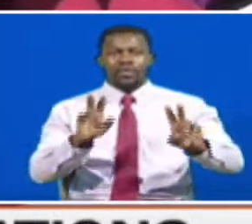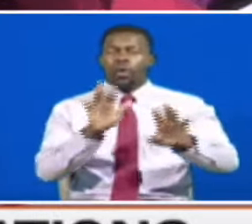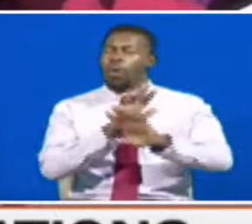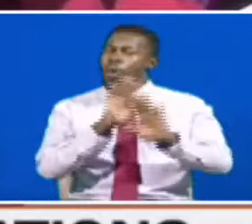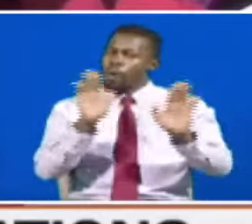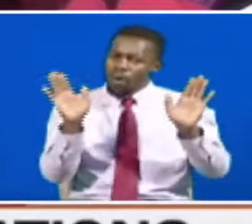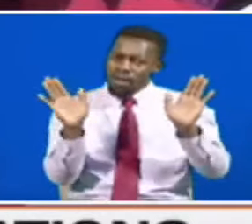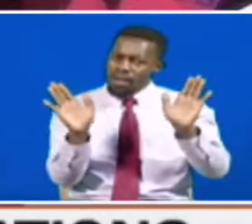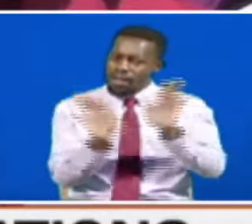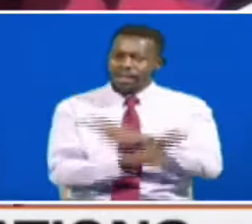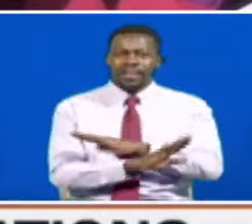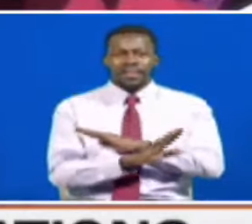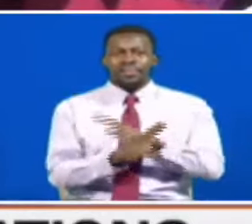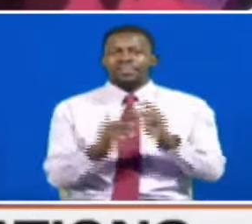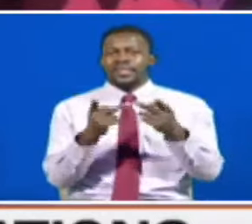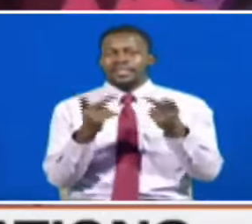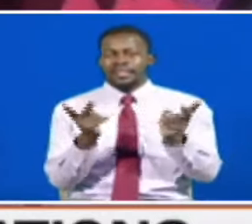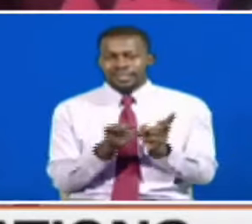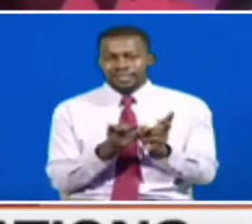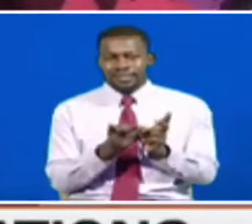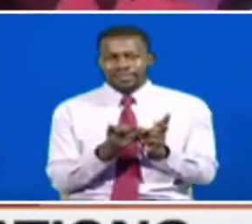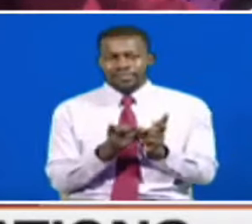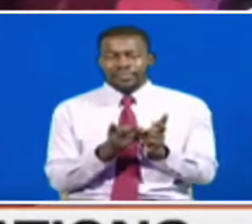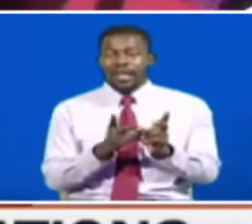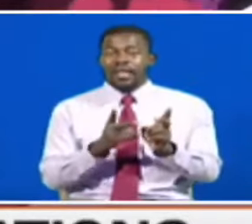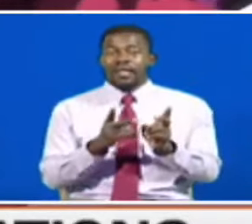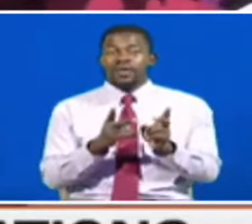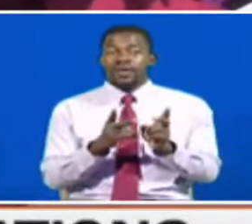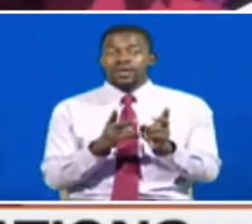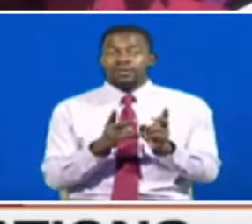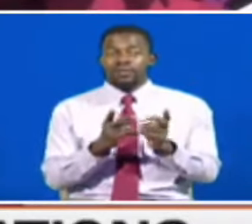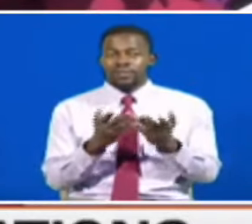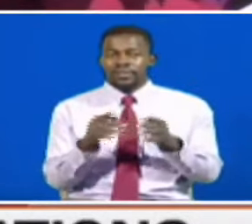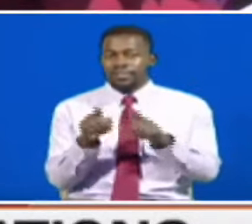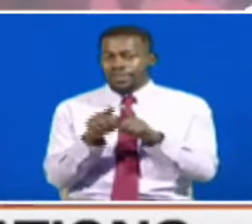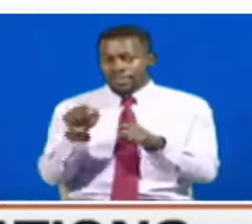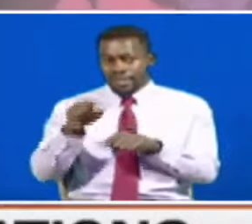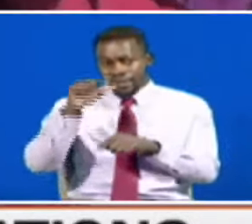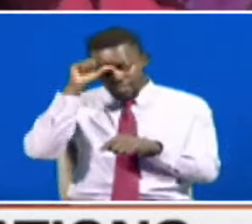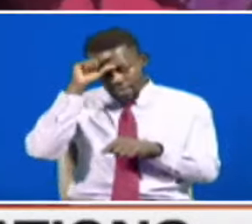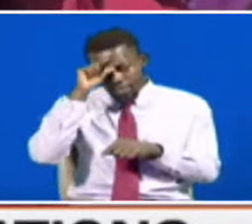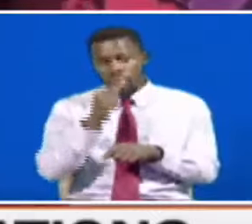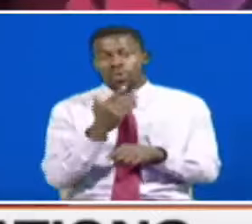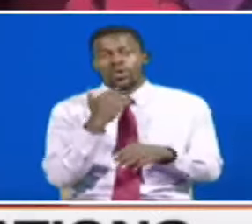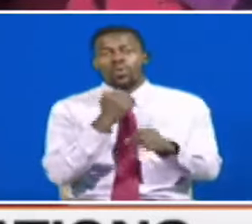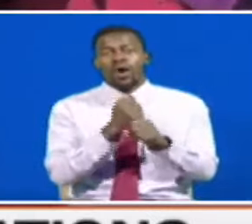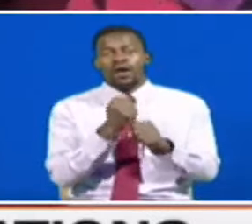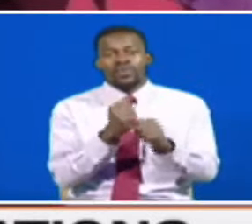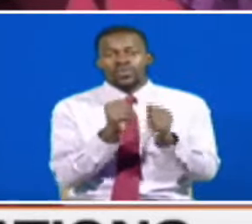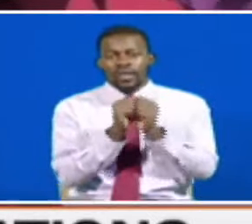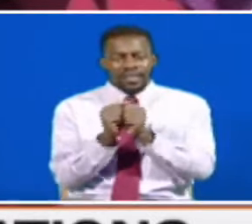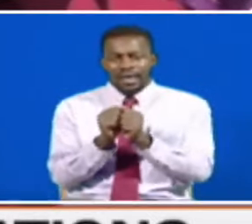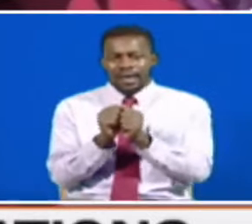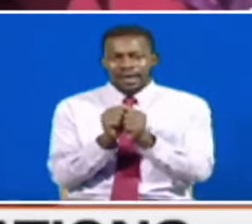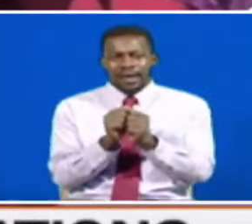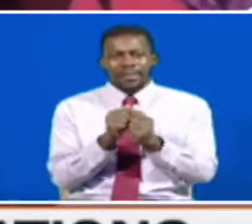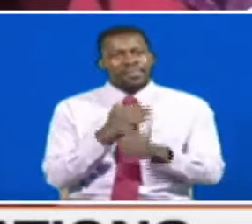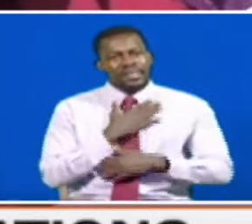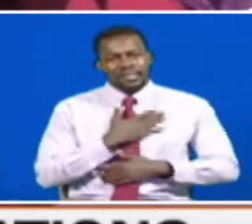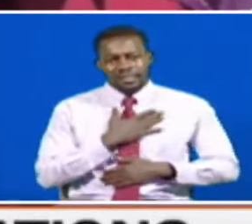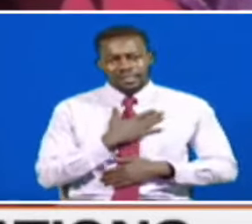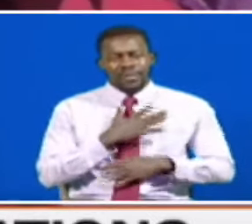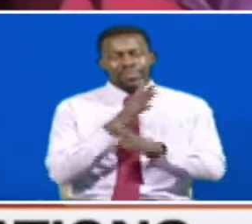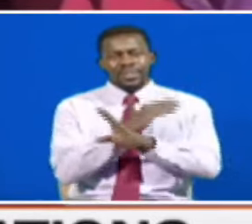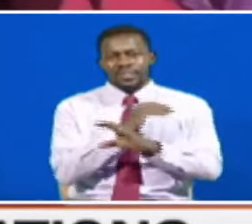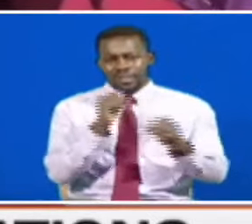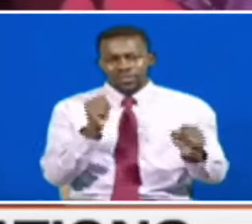hii serikali yetu ya Kenya. Tunataka tuwe na amani kama wa kitu kimoja. Naomba mheshimiwa rais wetu